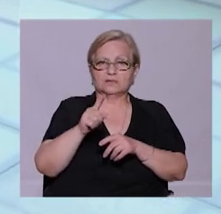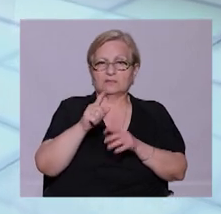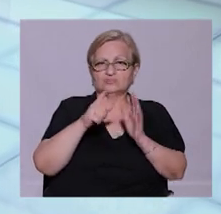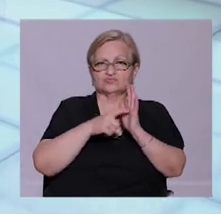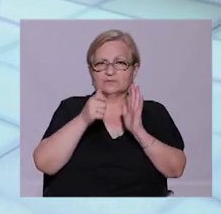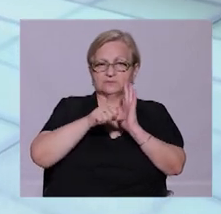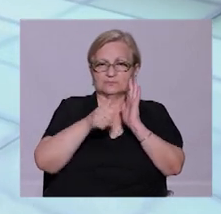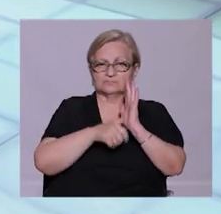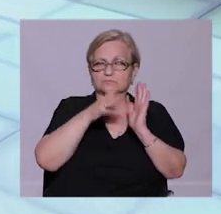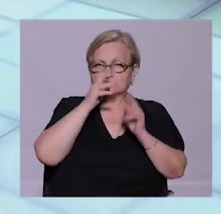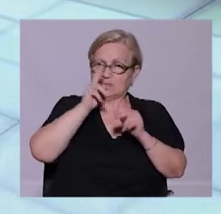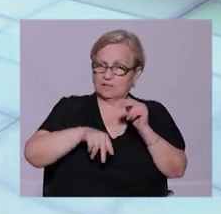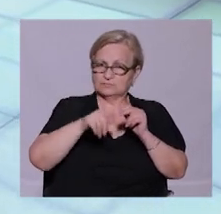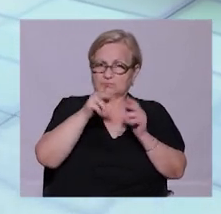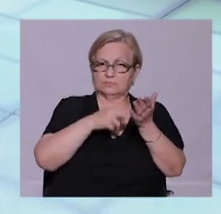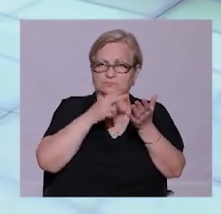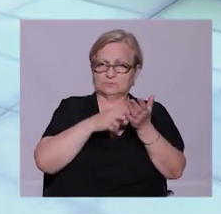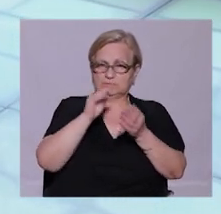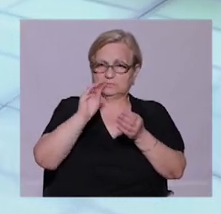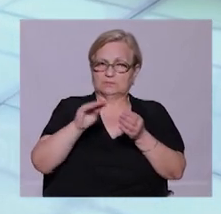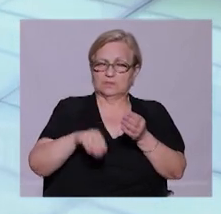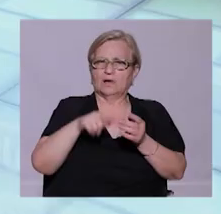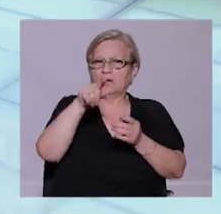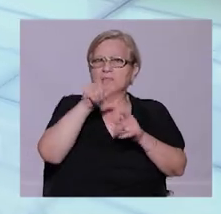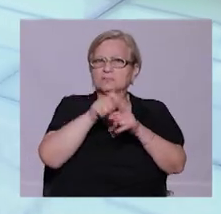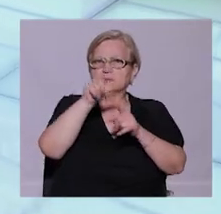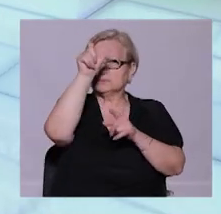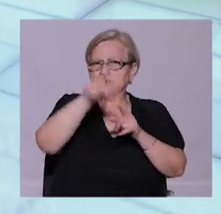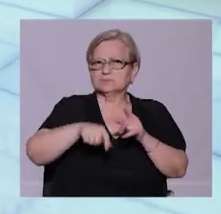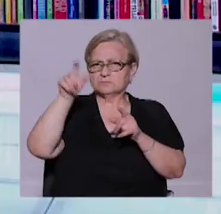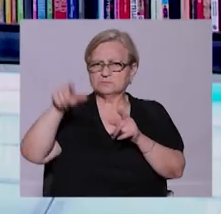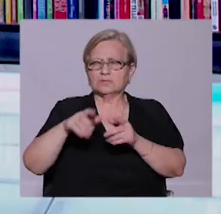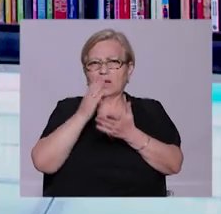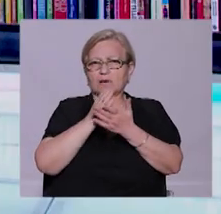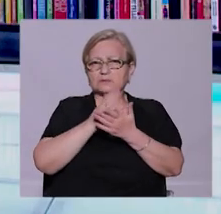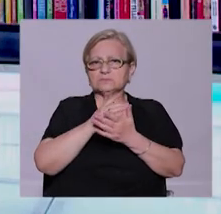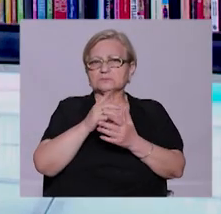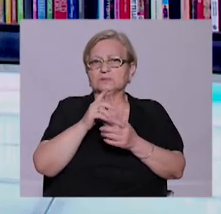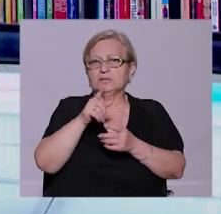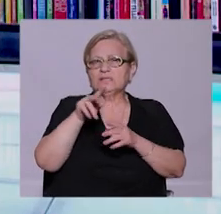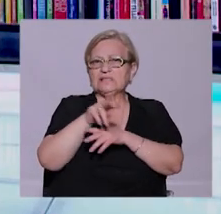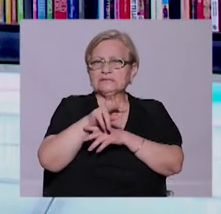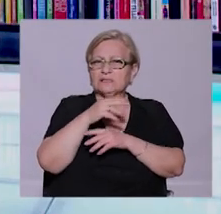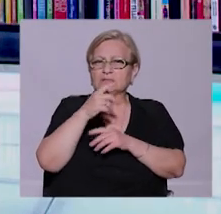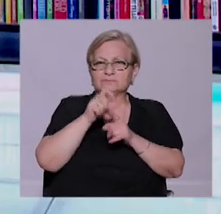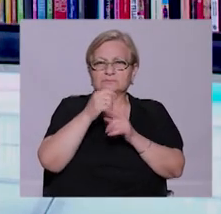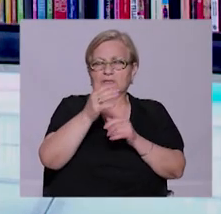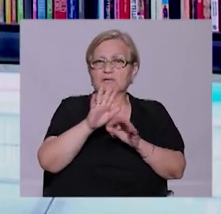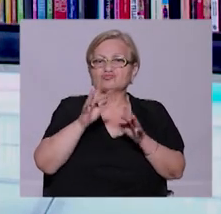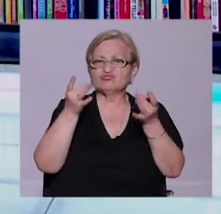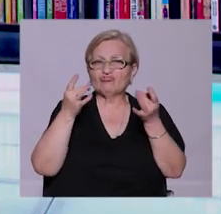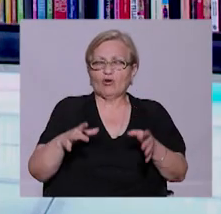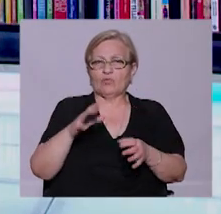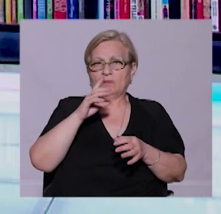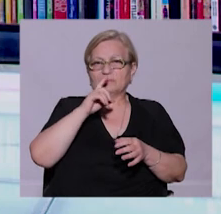წელს. აღსანიშნავია ის ფაქტიც, რომ სიტყვის კონაში მოცემულია არამხოლოდ სალიტერატურო სიტყვები, არამედ ისეთი სიტყვები, რომლებსაც